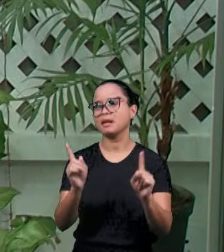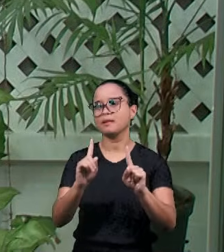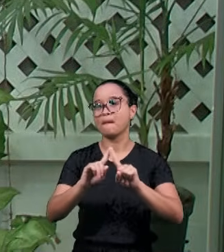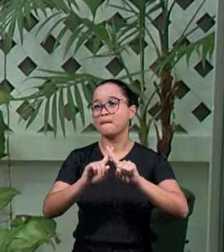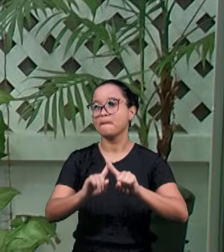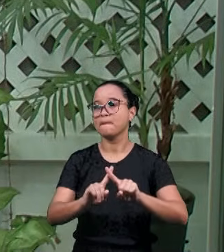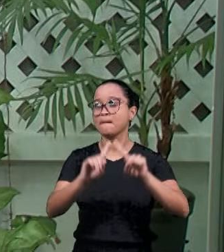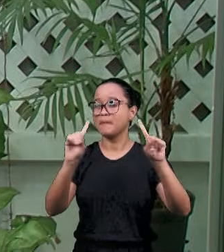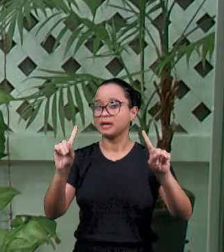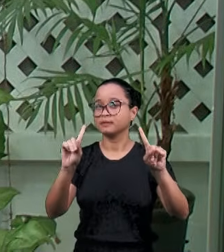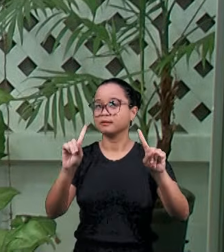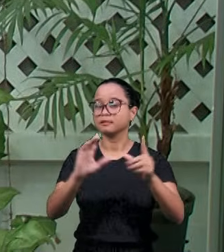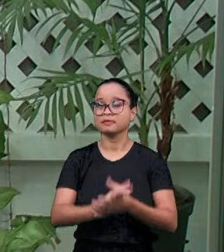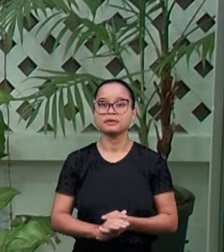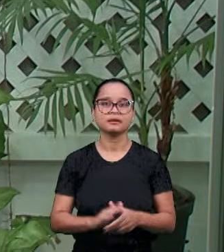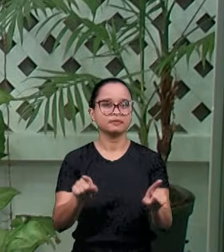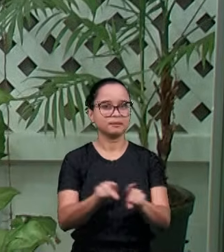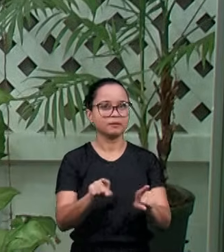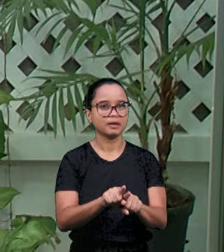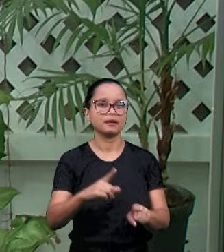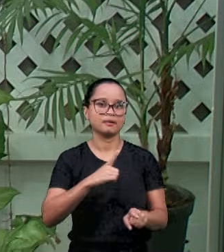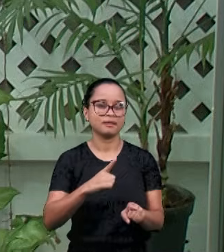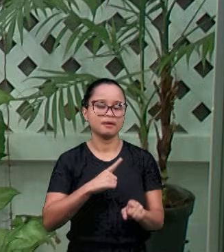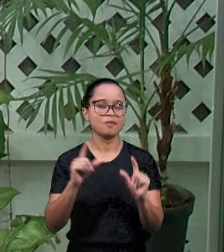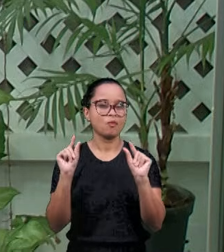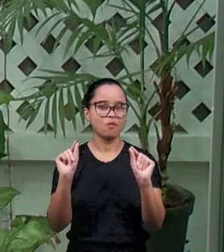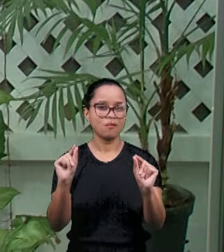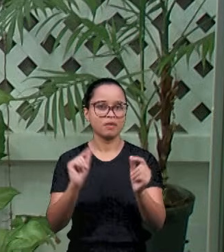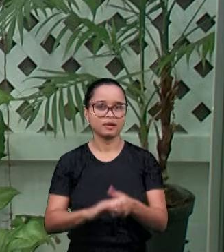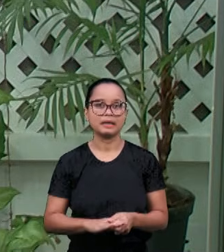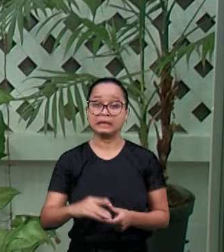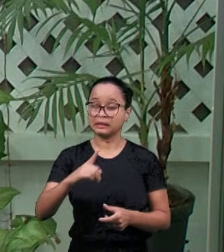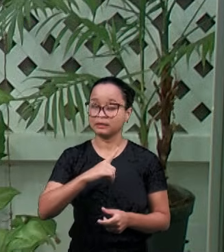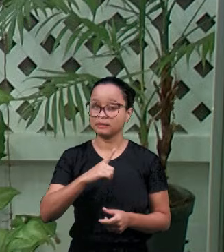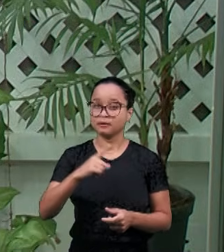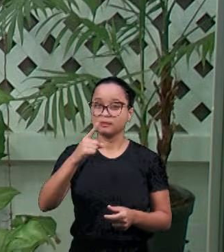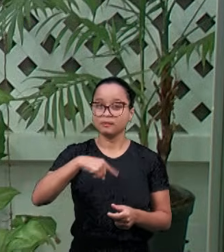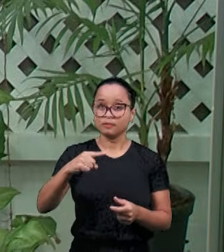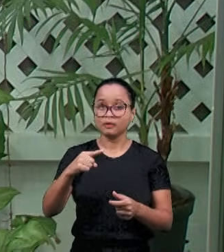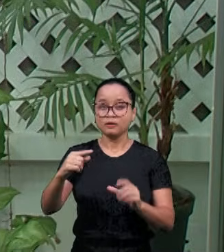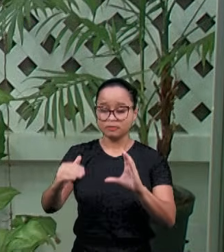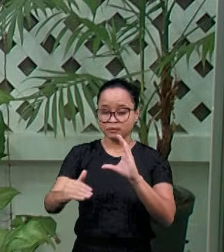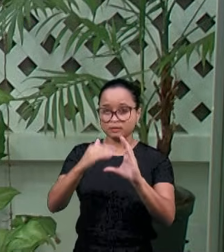mais elle peut être apportée. Nous allons la recevoir